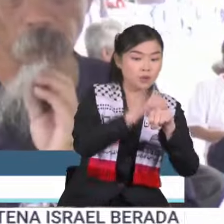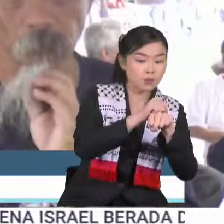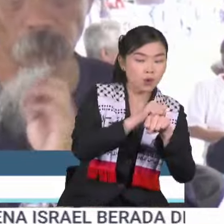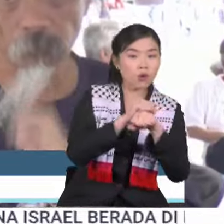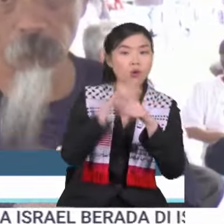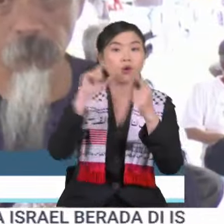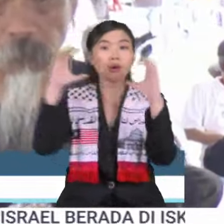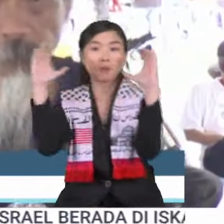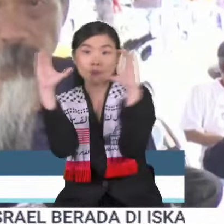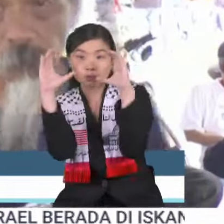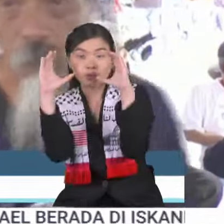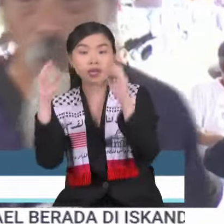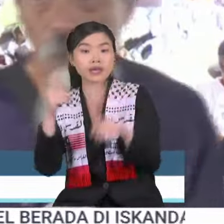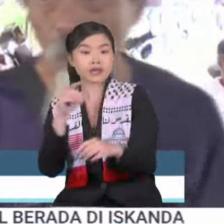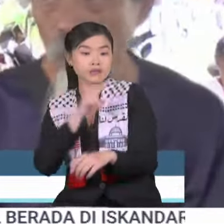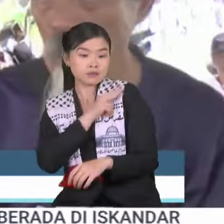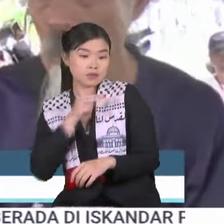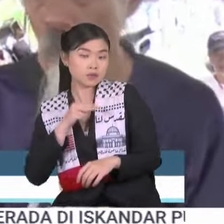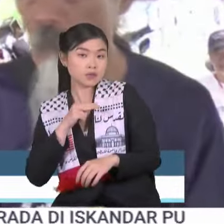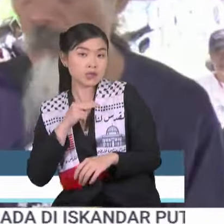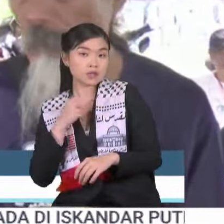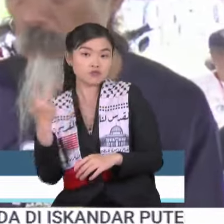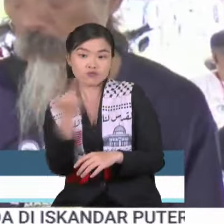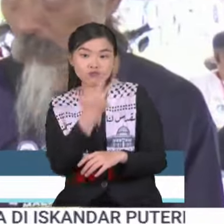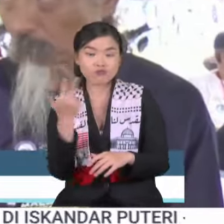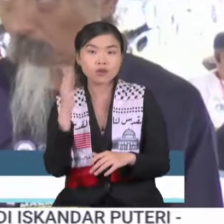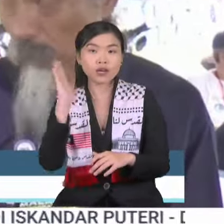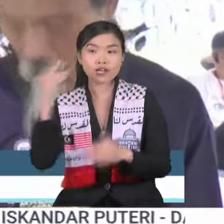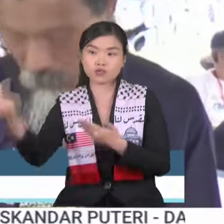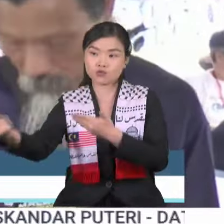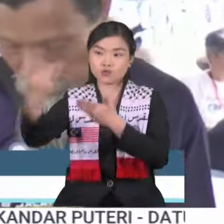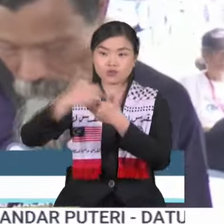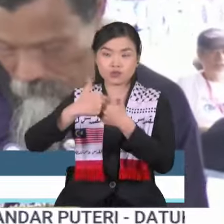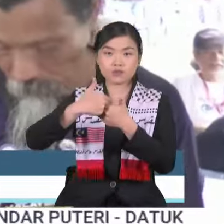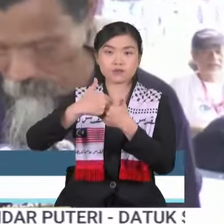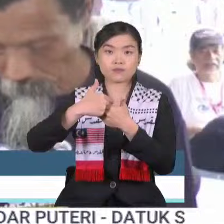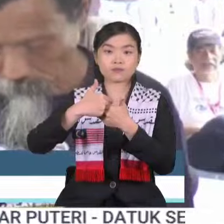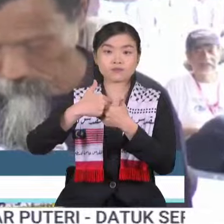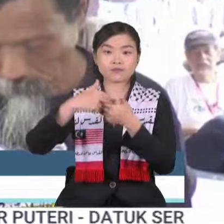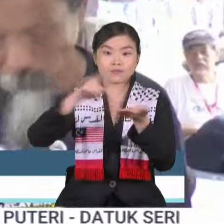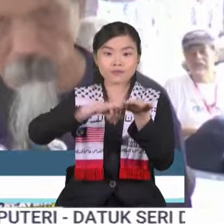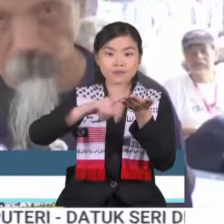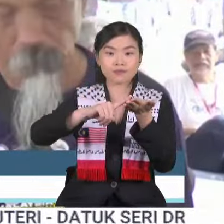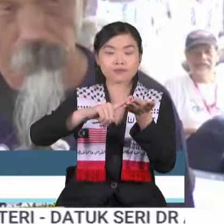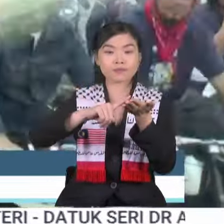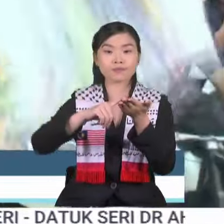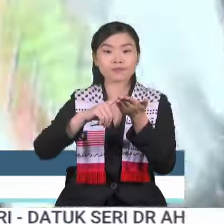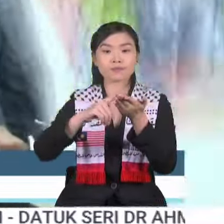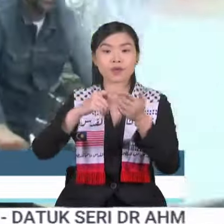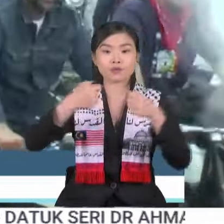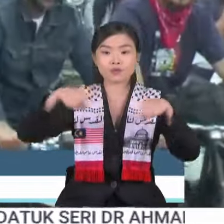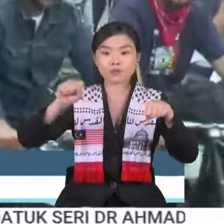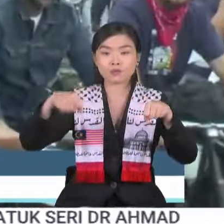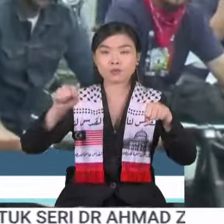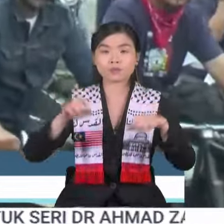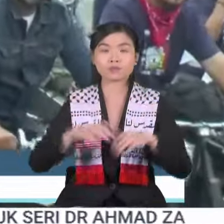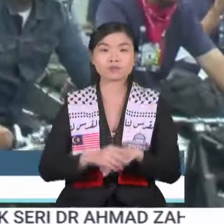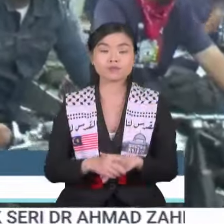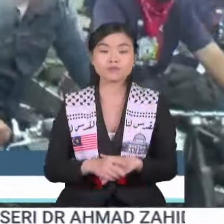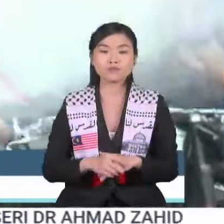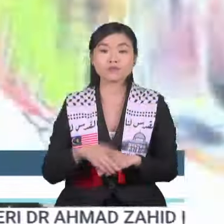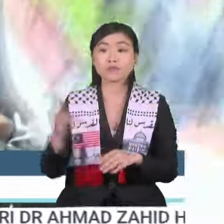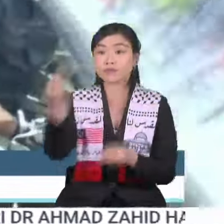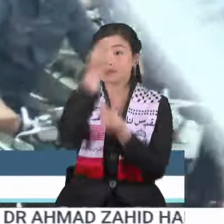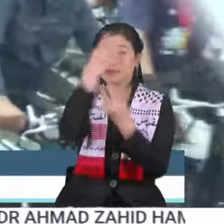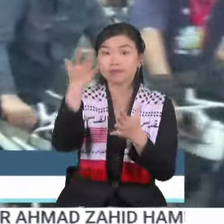Brunei dan juga Indonesia akan sama-sama menyertai Bike Week sepanjang tahun Wak Melaka.